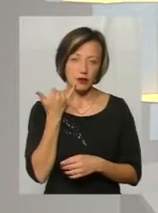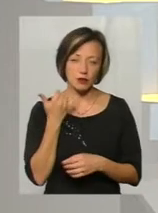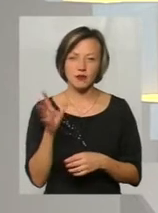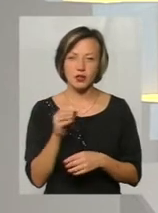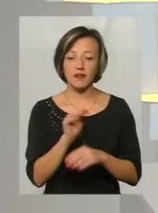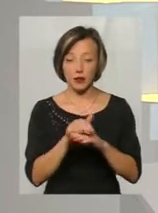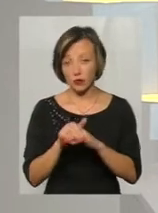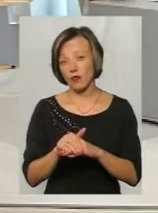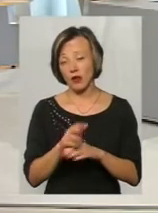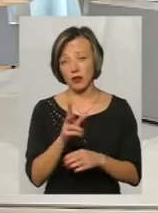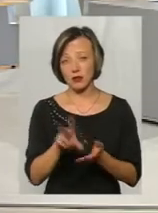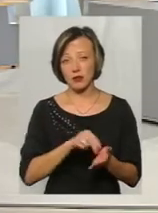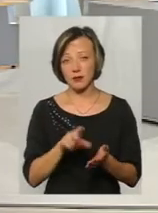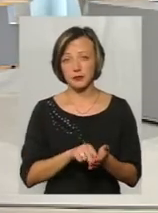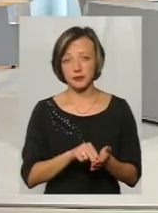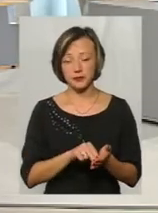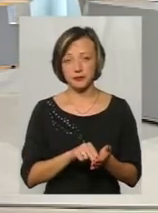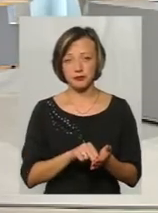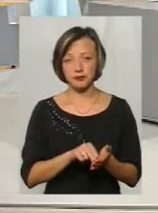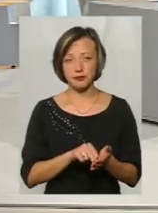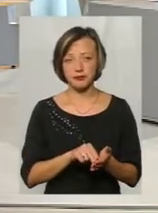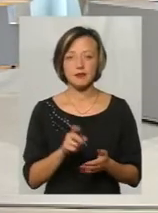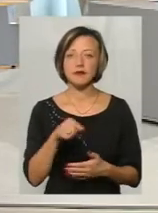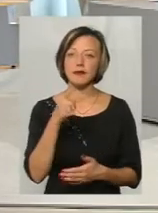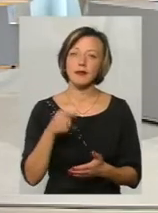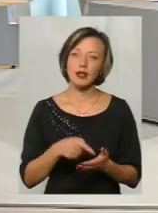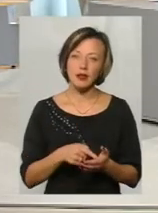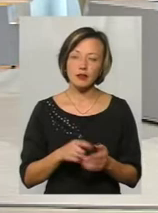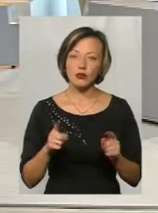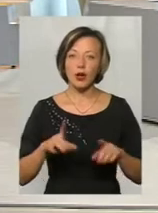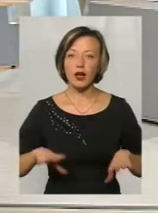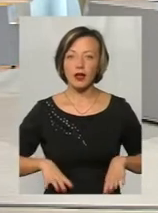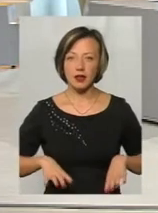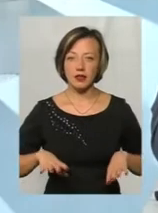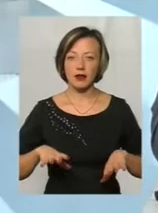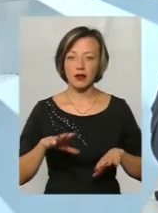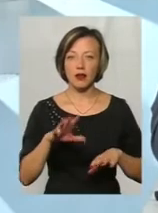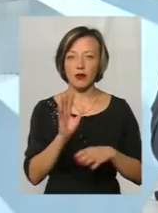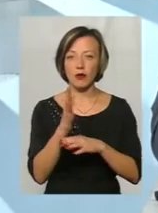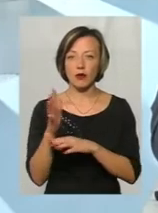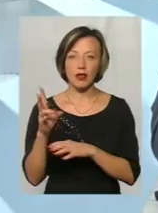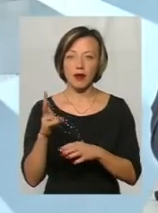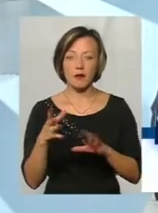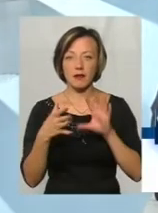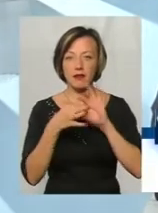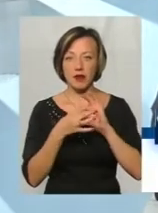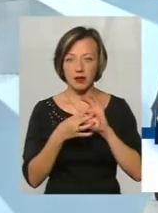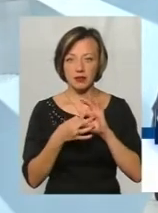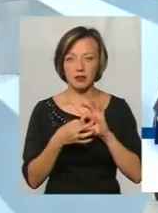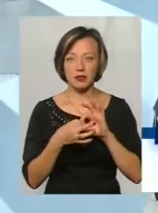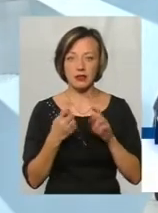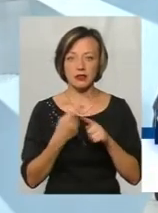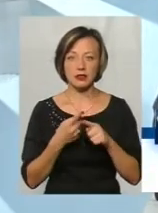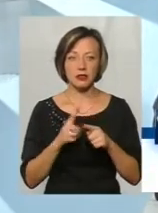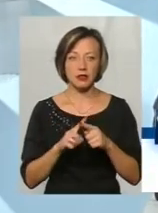все фіксувати? Ну, розумієте, знову ж таки, стоїть питання, то, що кінь ходить, бродить і ніде не прив'язаний, і, ну, це